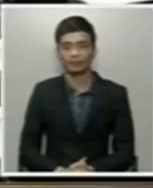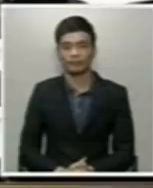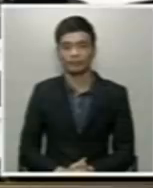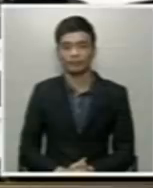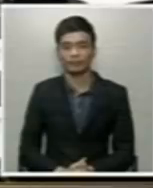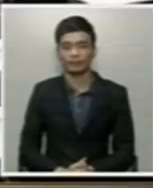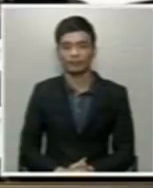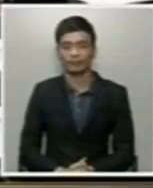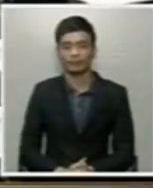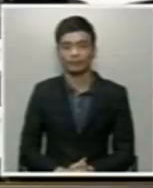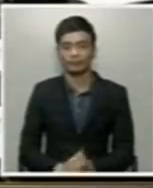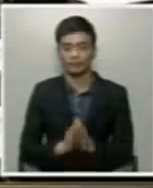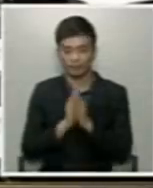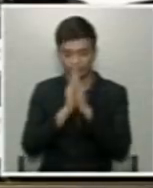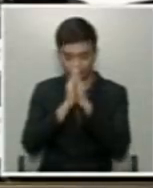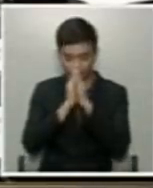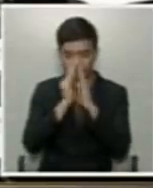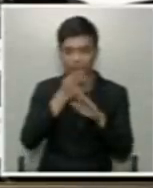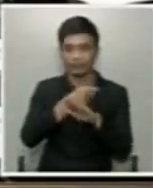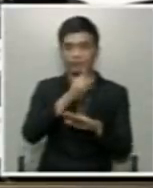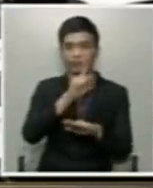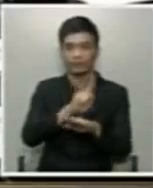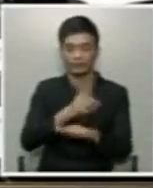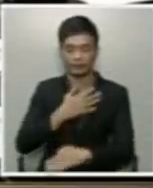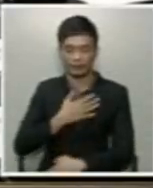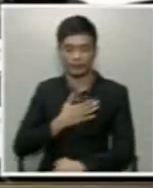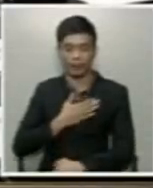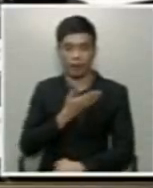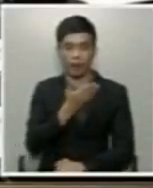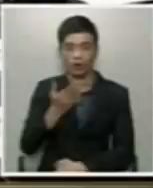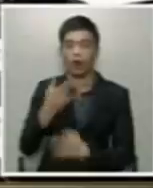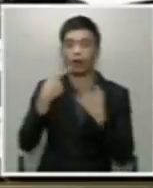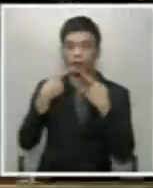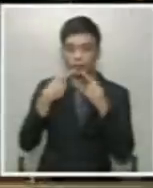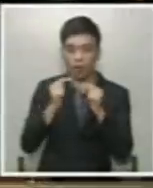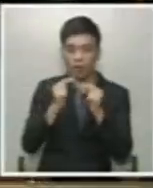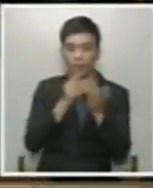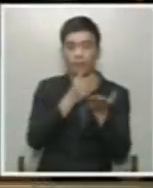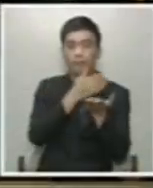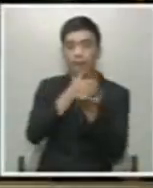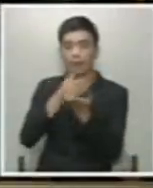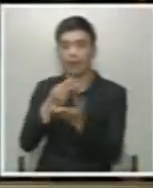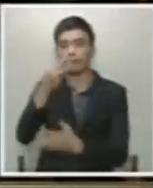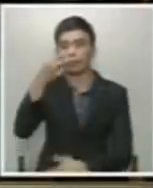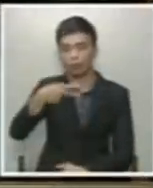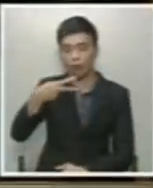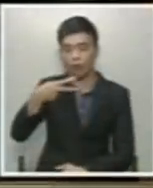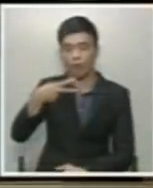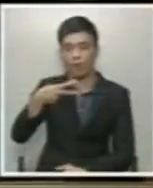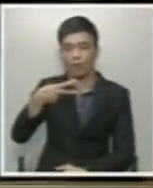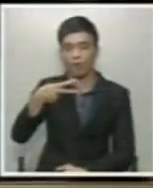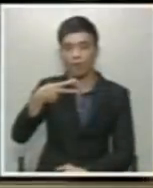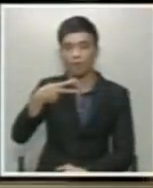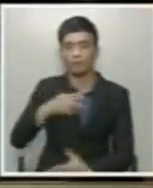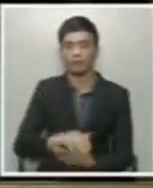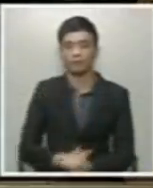เรียนท่านประธานกับผมขออนุญาตตอบเป็นสองส่วนนะครับสั้นๆใน